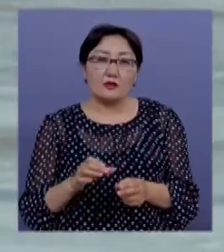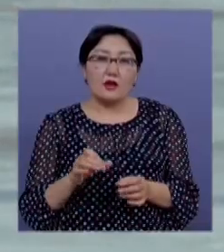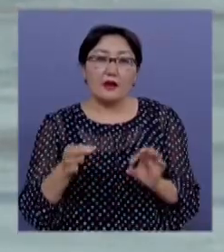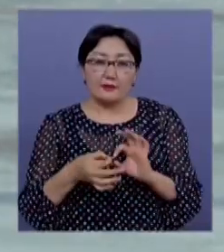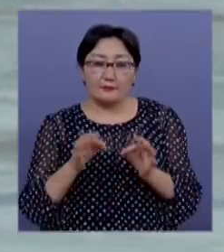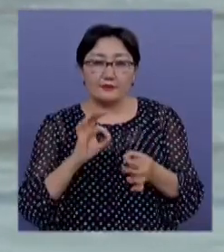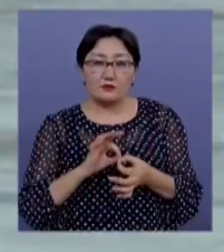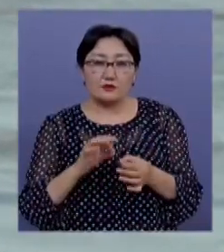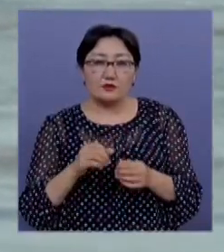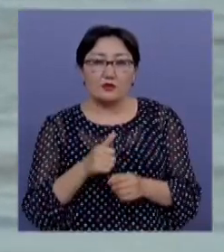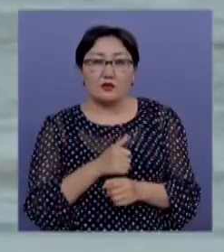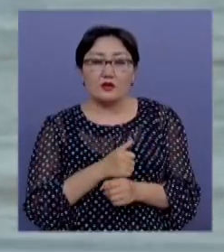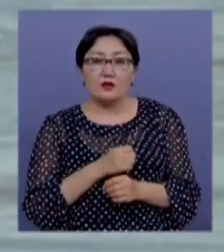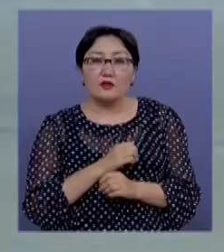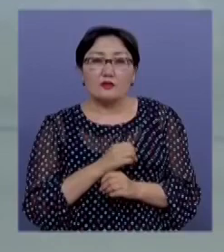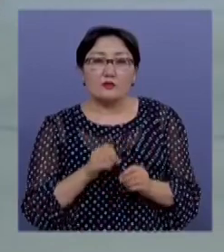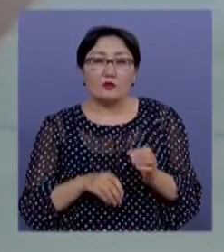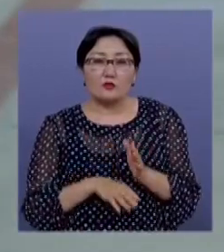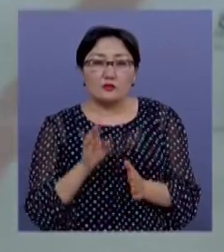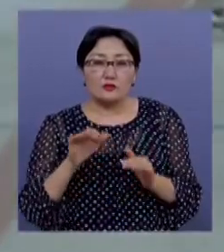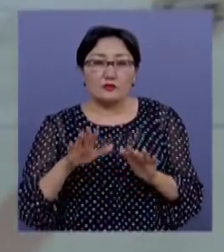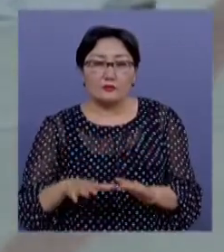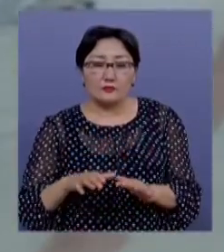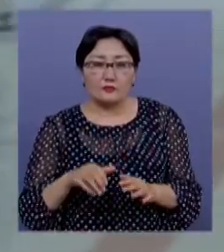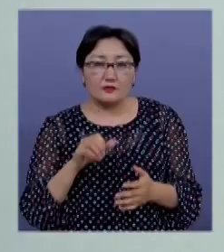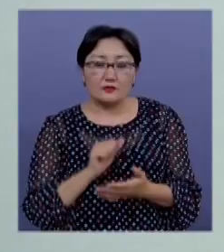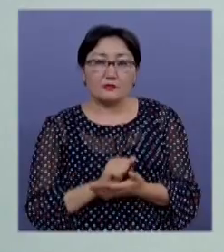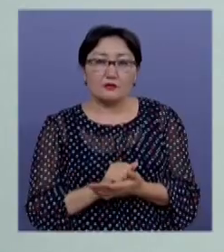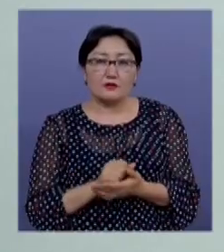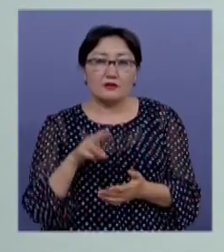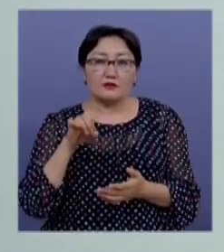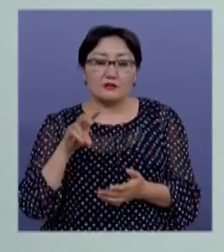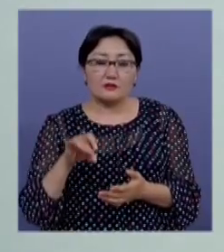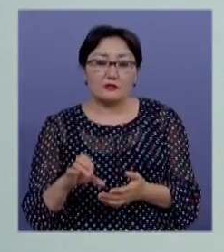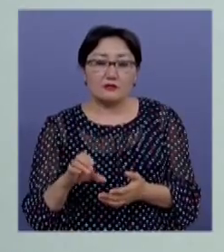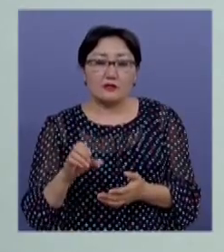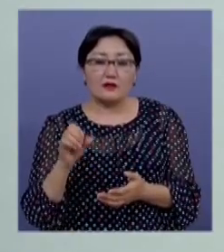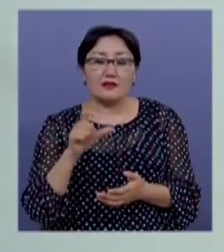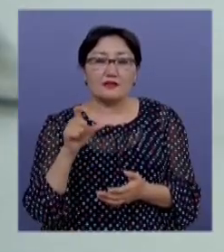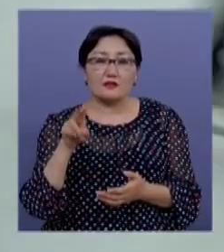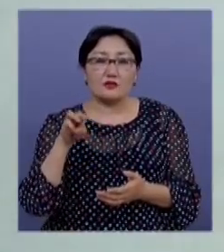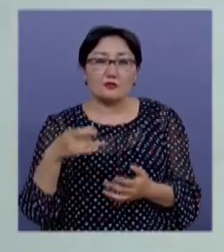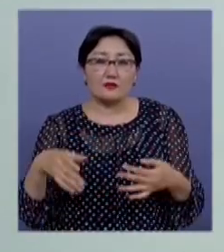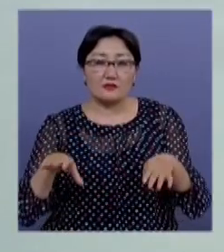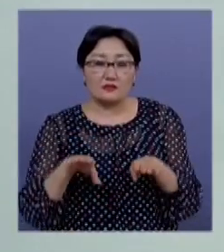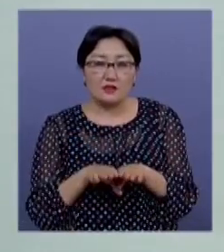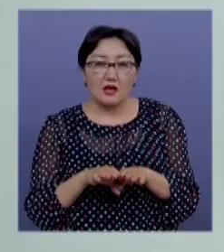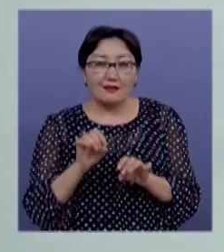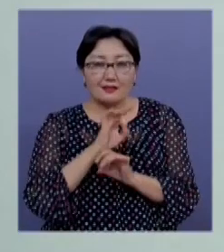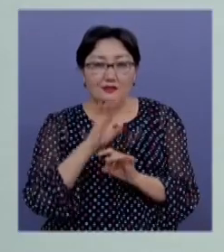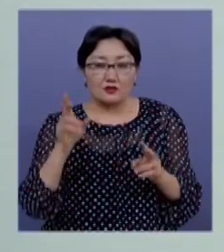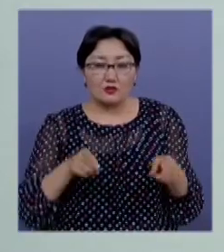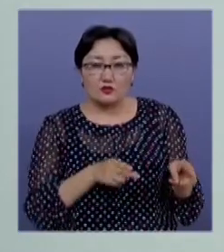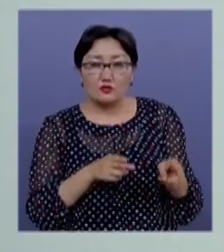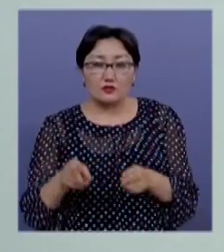олимпиадада жақсы орындар алған. Денис Тен, Элизабет Тұрсынбаева сияқты атақты